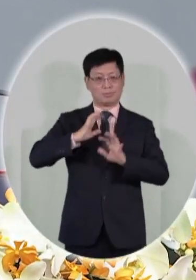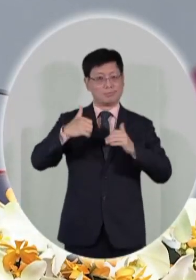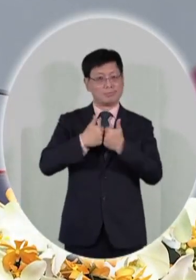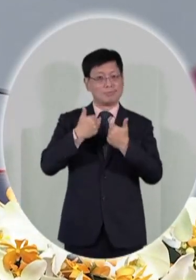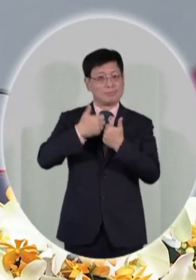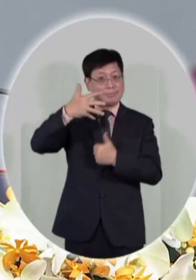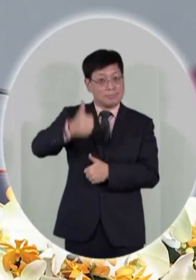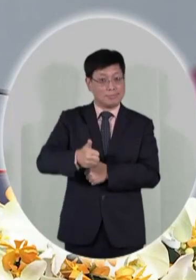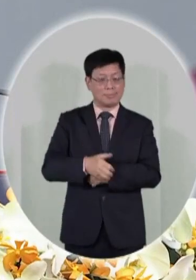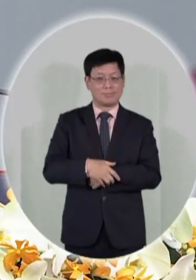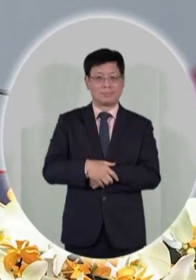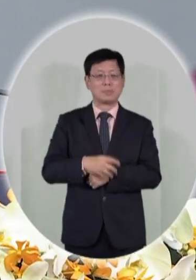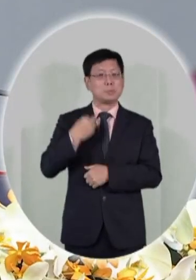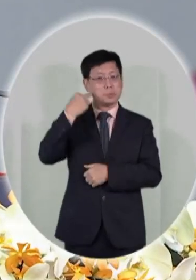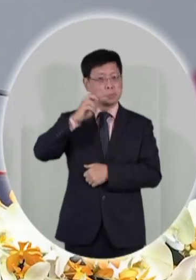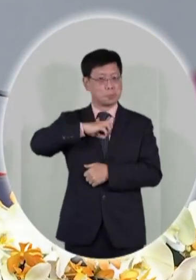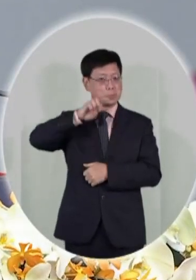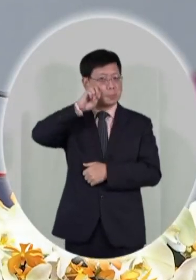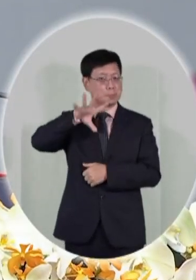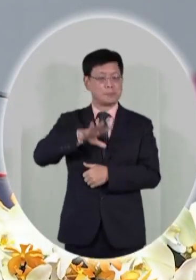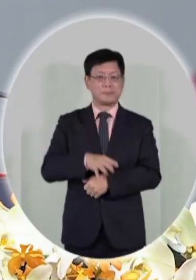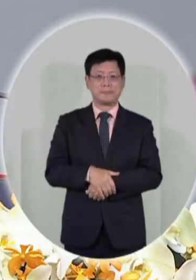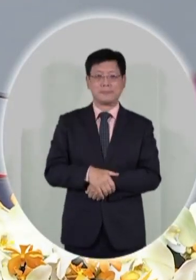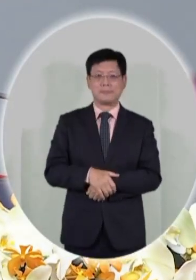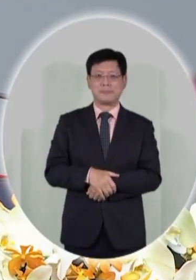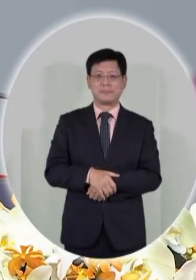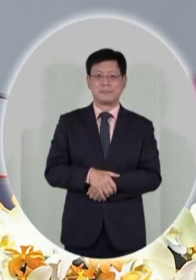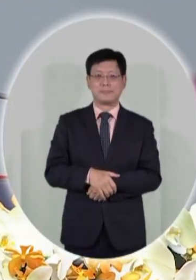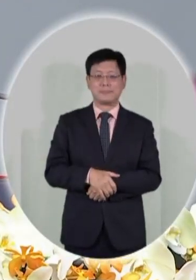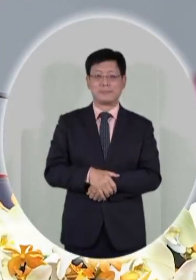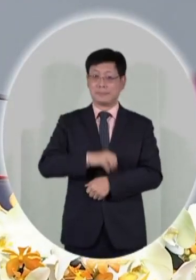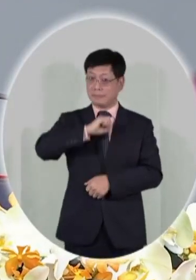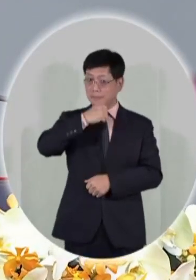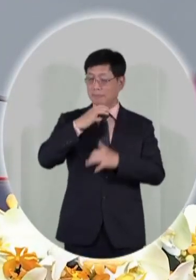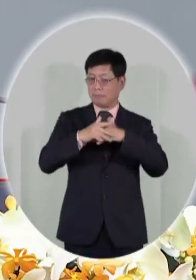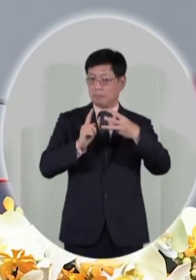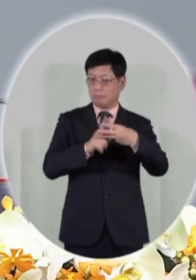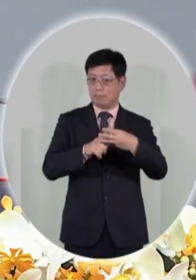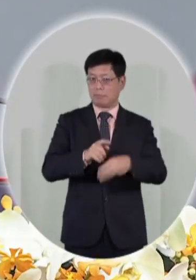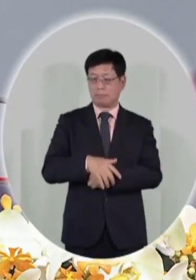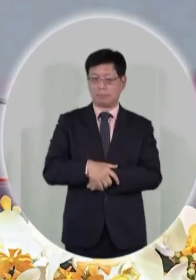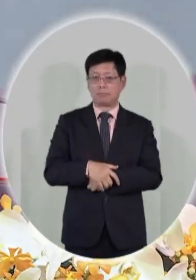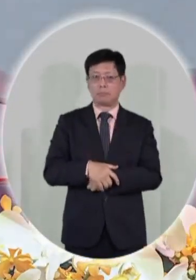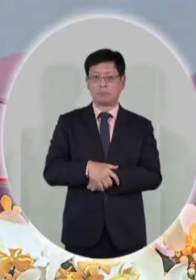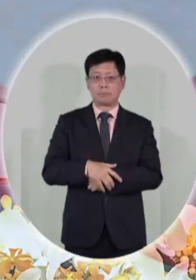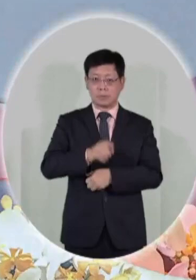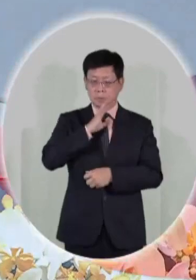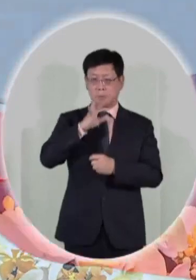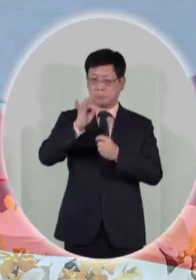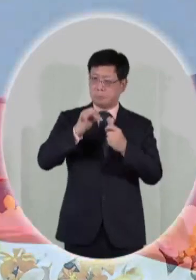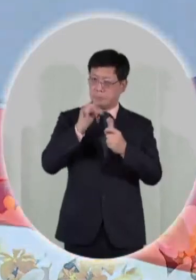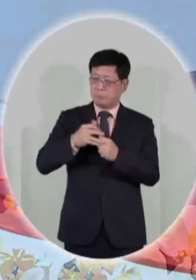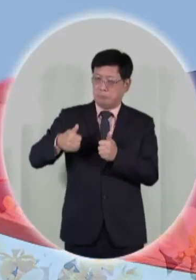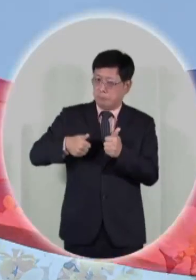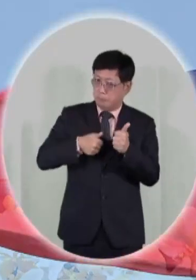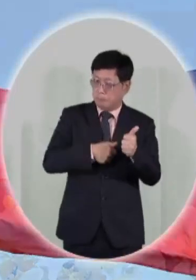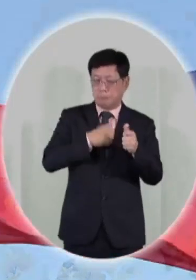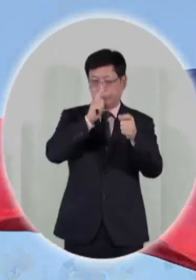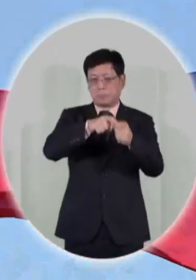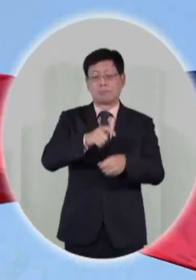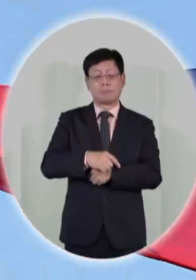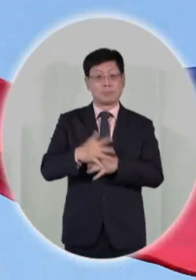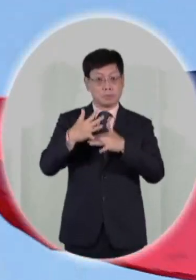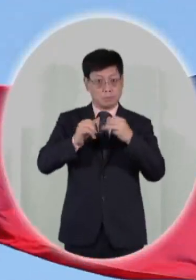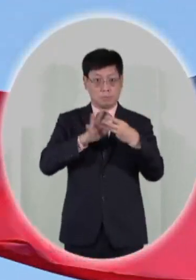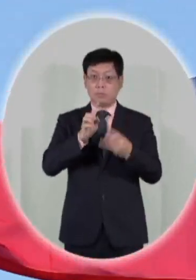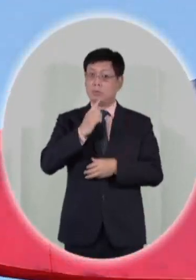我也与有荣焉。台湾民主百年追求，民主是